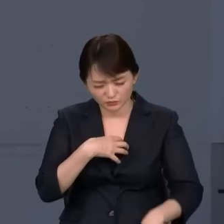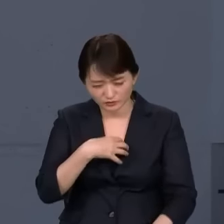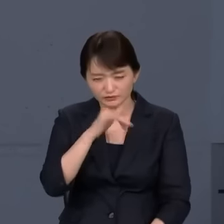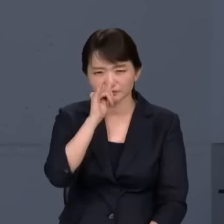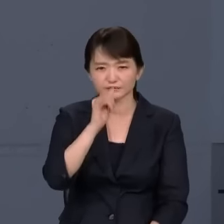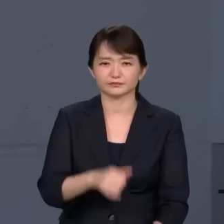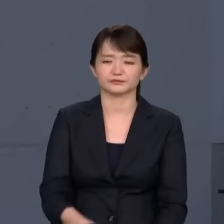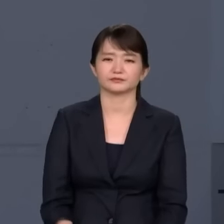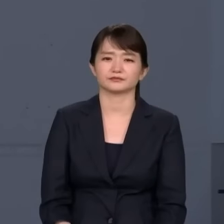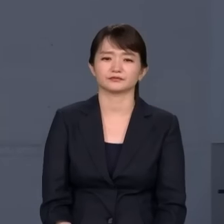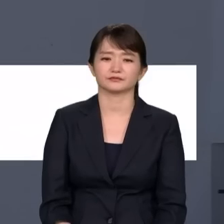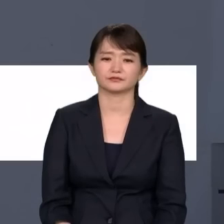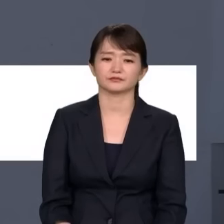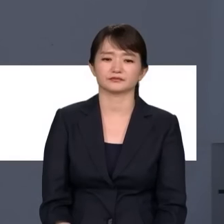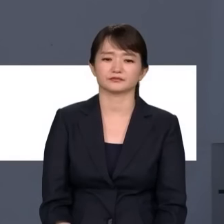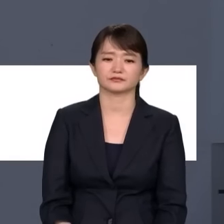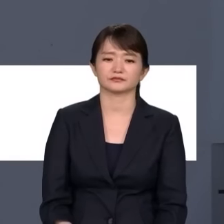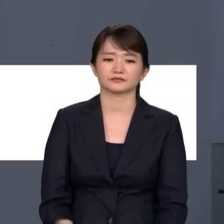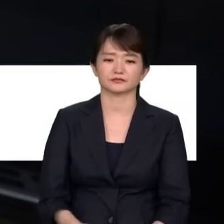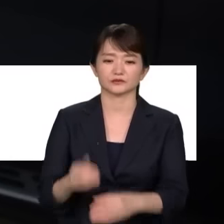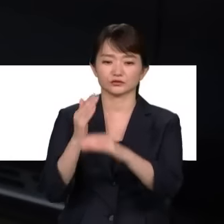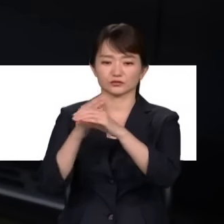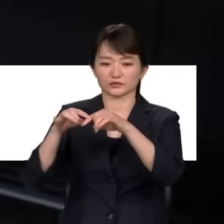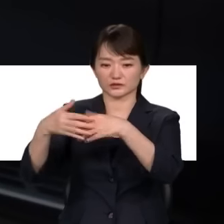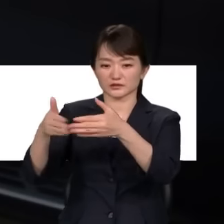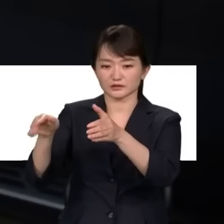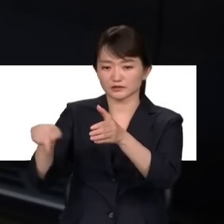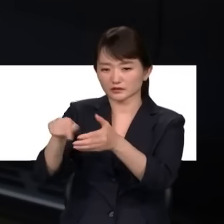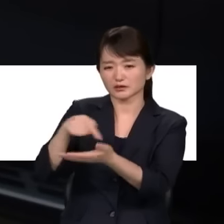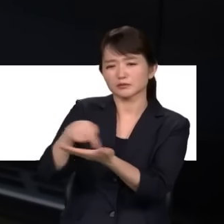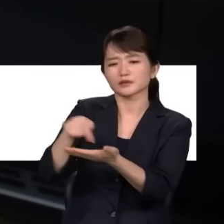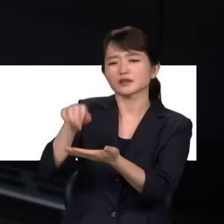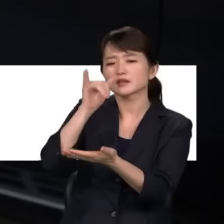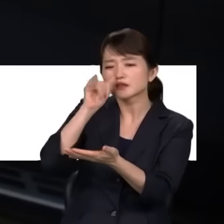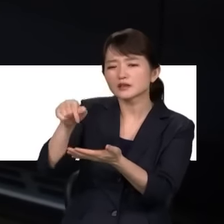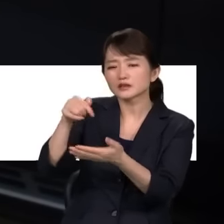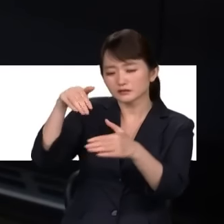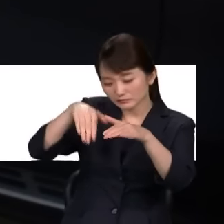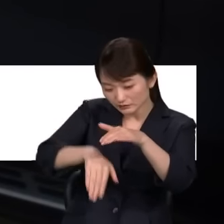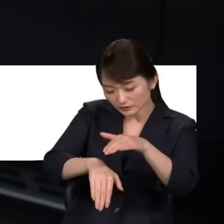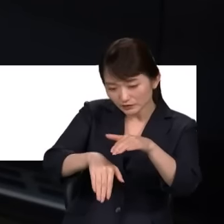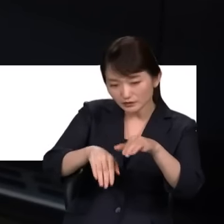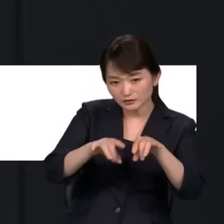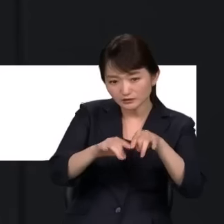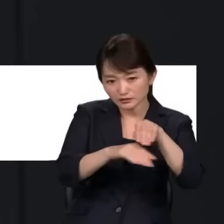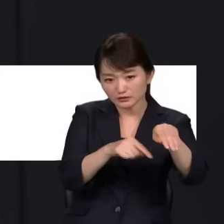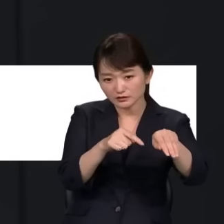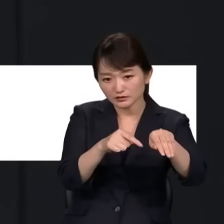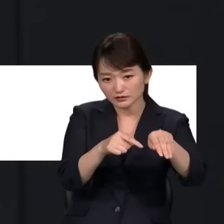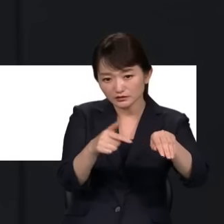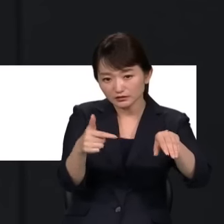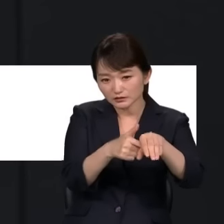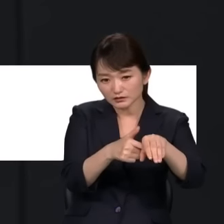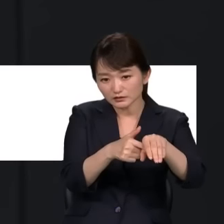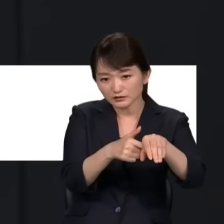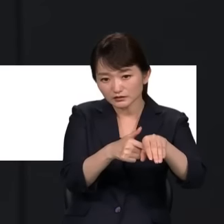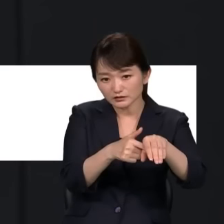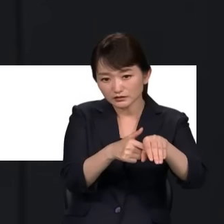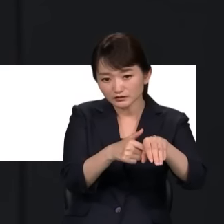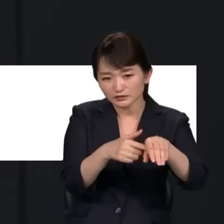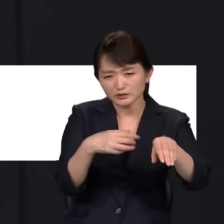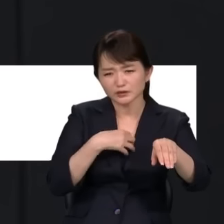있습니다. 메인 전기실까지 다 데미지가 갈 수밖에 없거든요. 지하에 설치할 경우에는 위에 설비가 최대한 없는